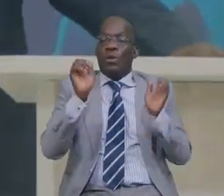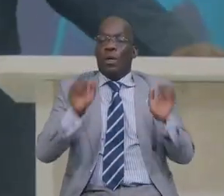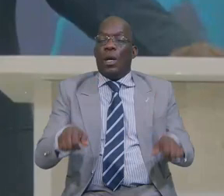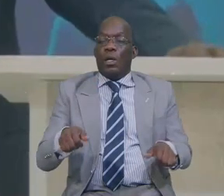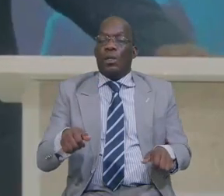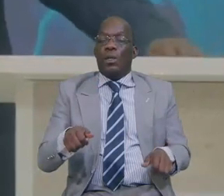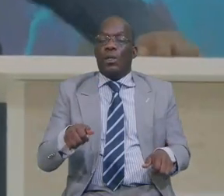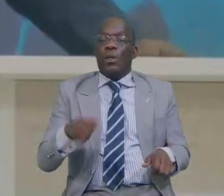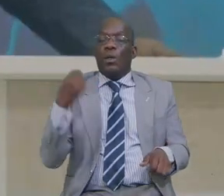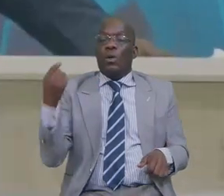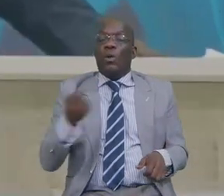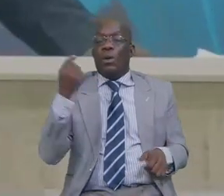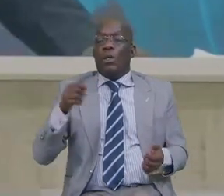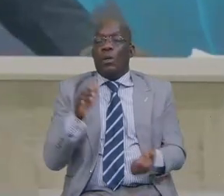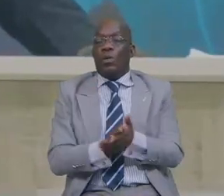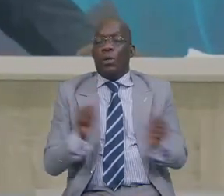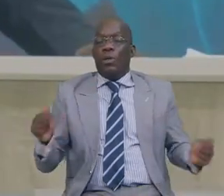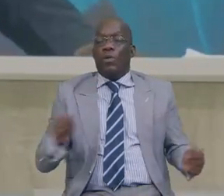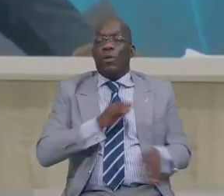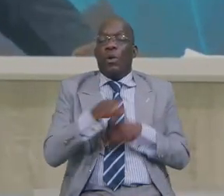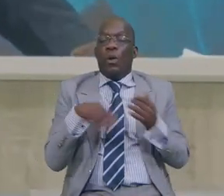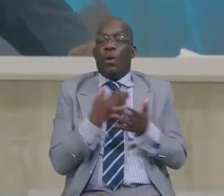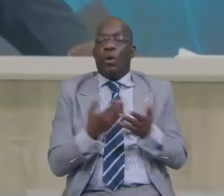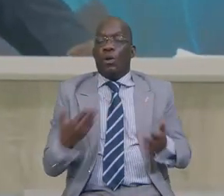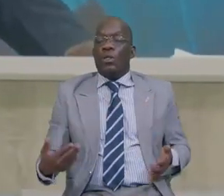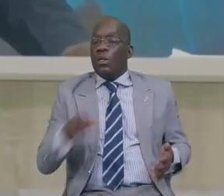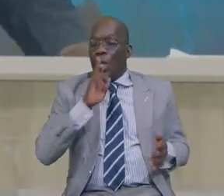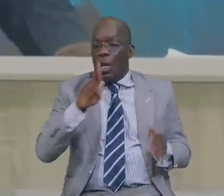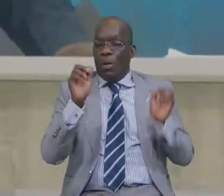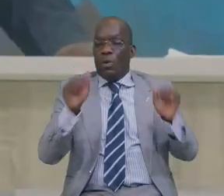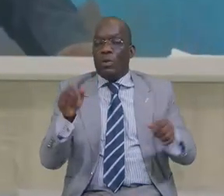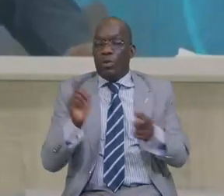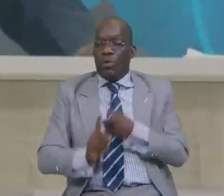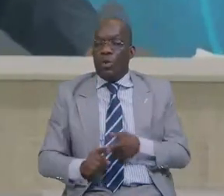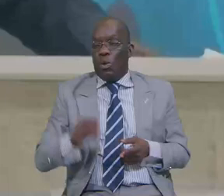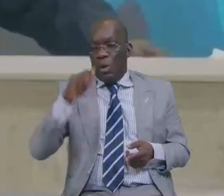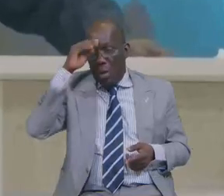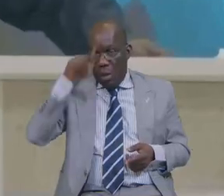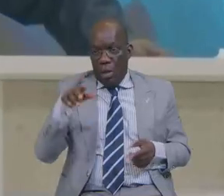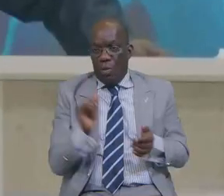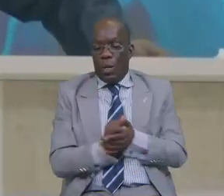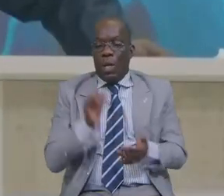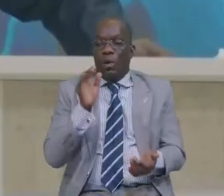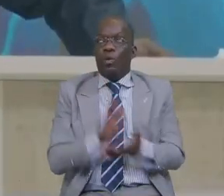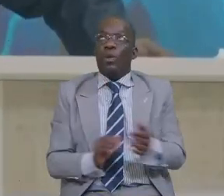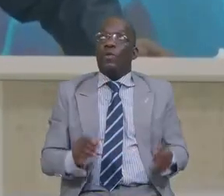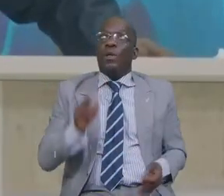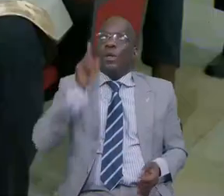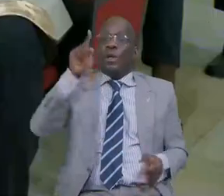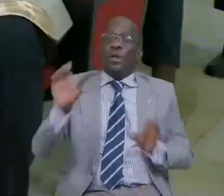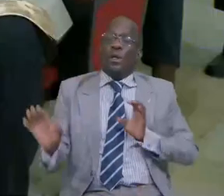seulement croire, tout est possible à celui qui croit. Il a fait,